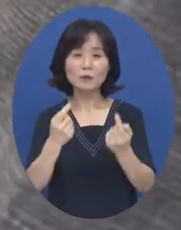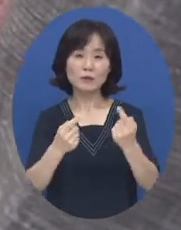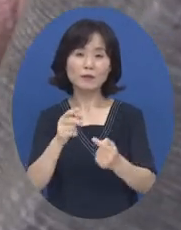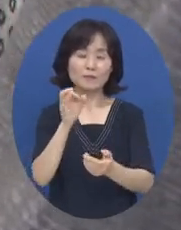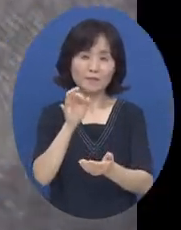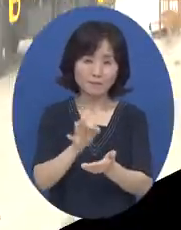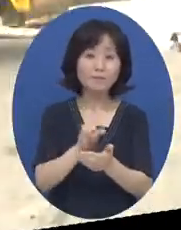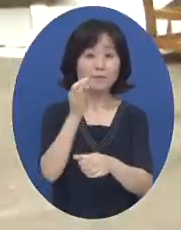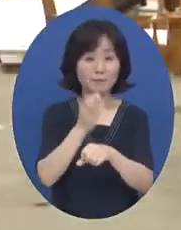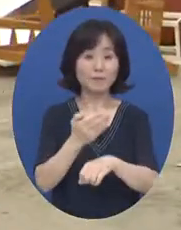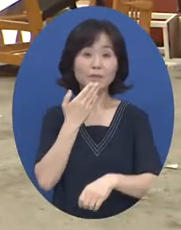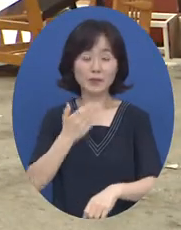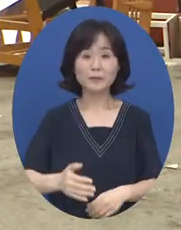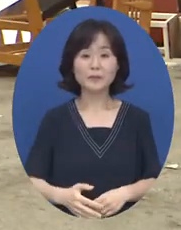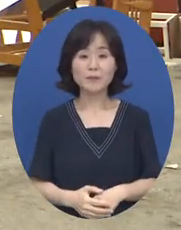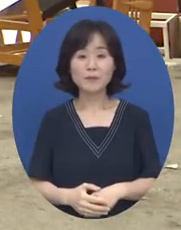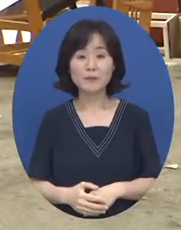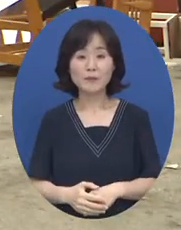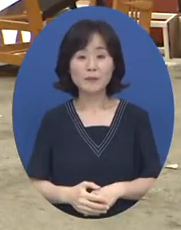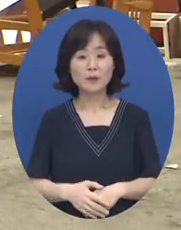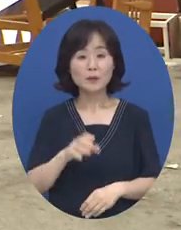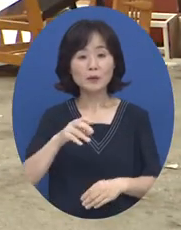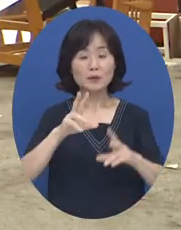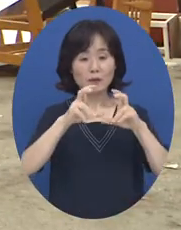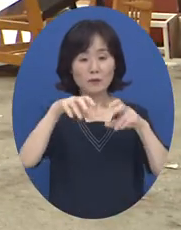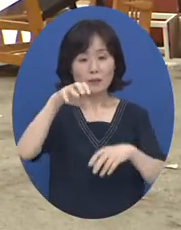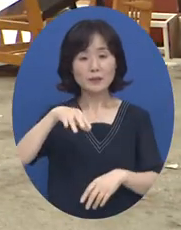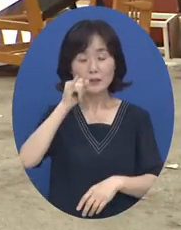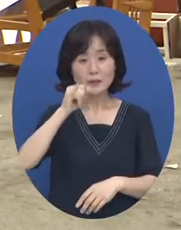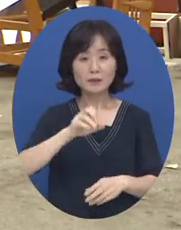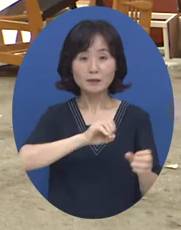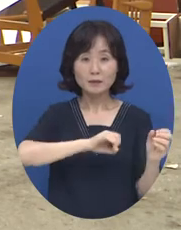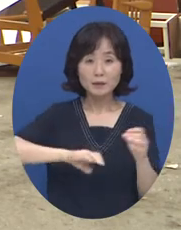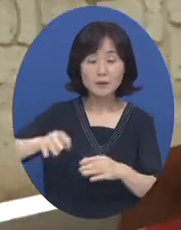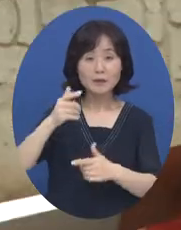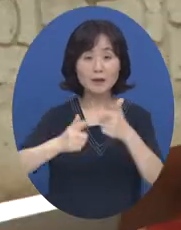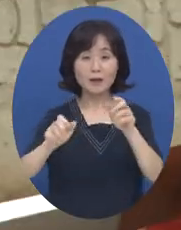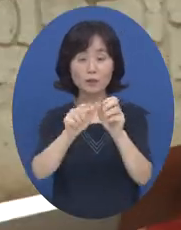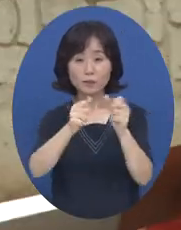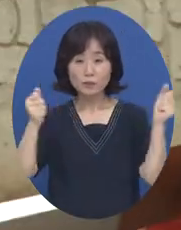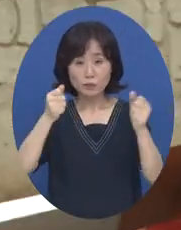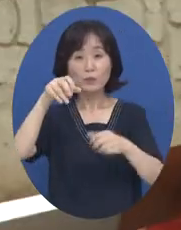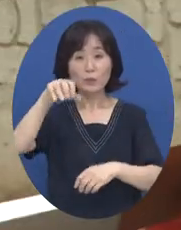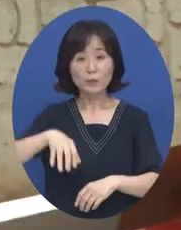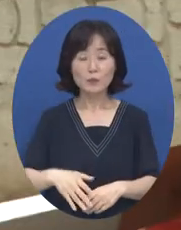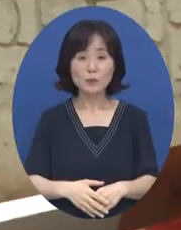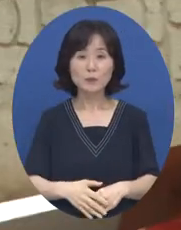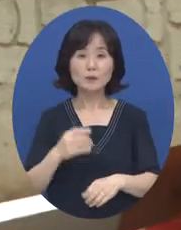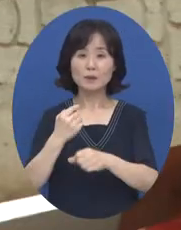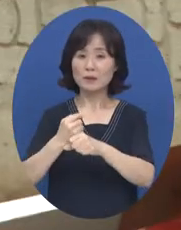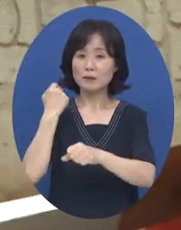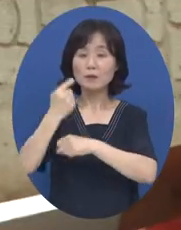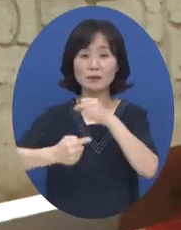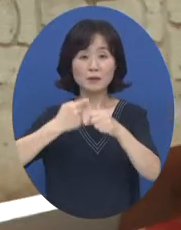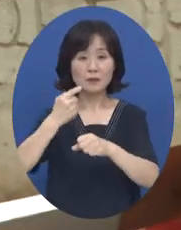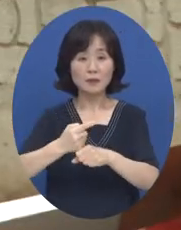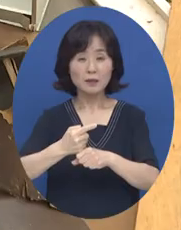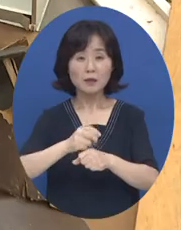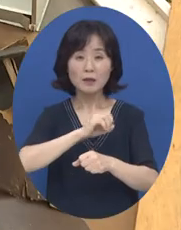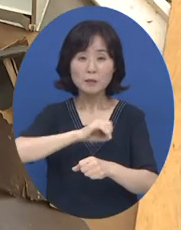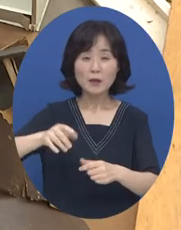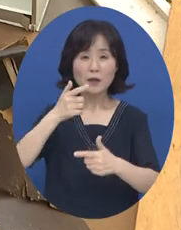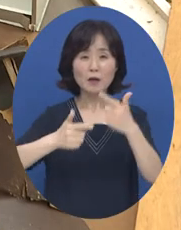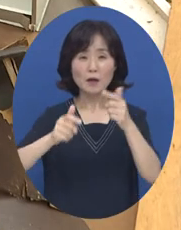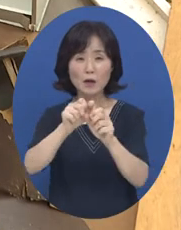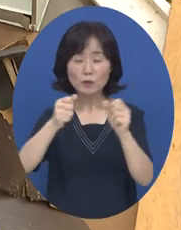소비자들을 만납니다. 이곳은 성남시에 위치한 폐가구 처리장. 작년 한 해에만 이 지역 폐가구 처리